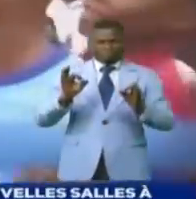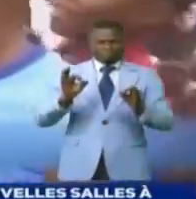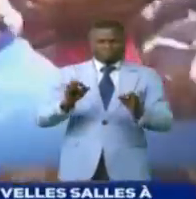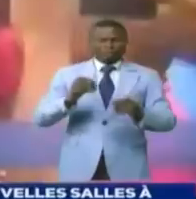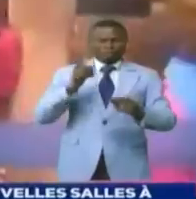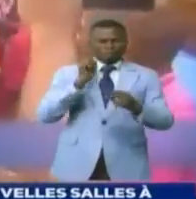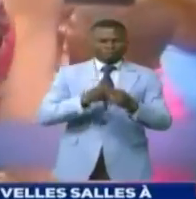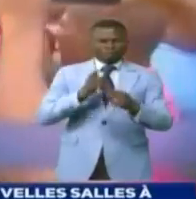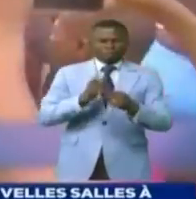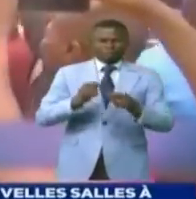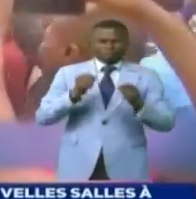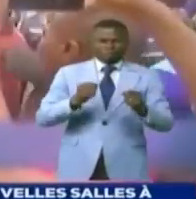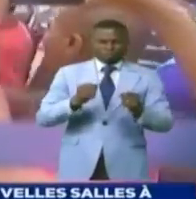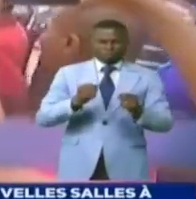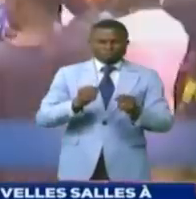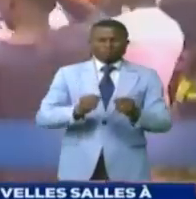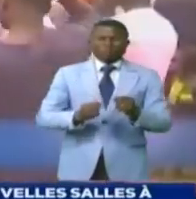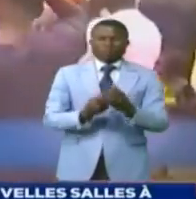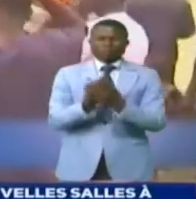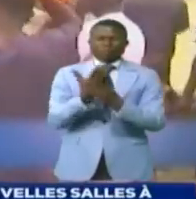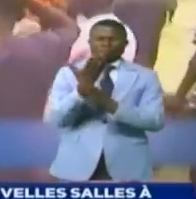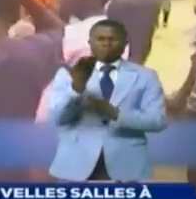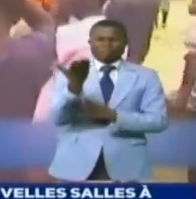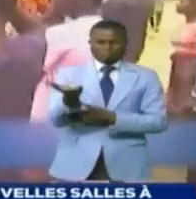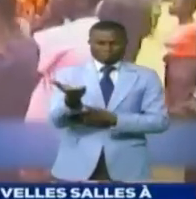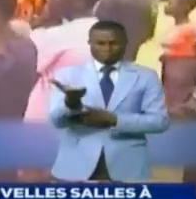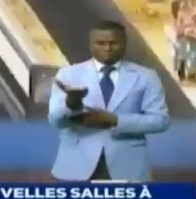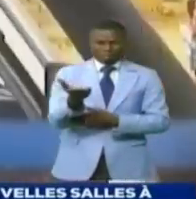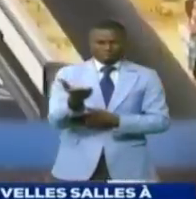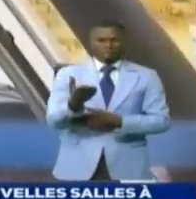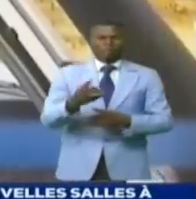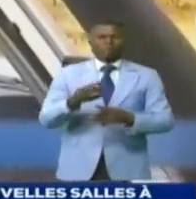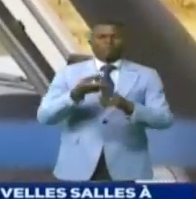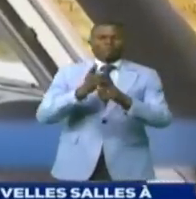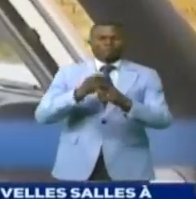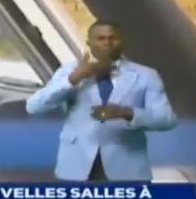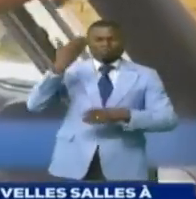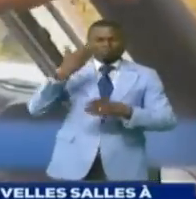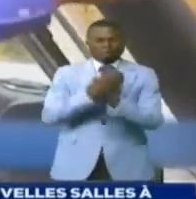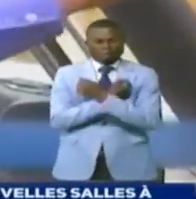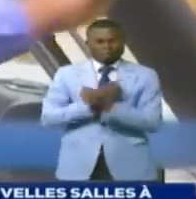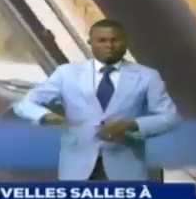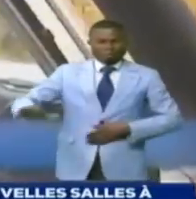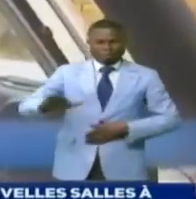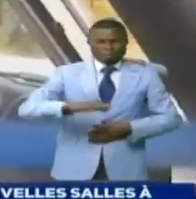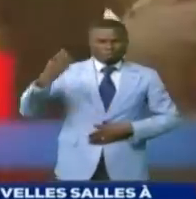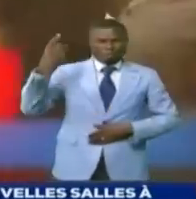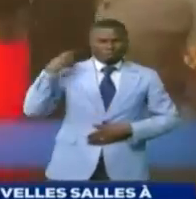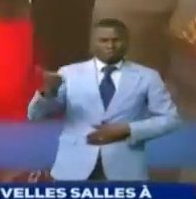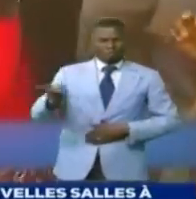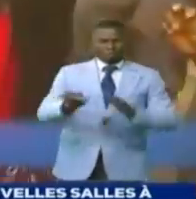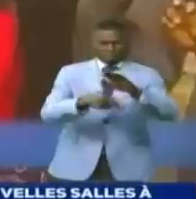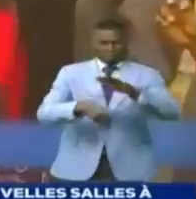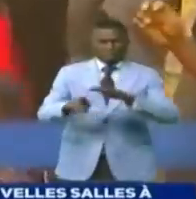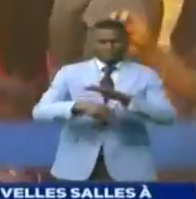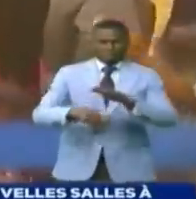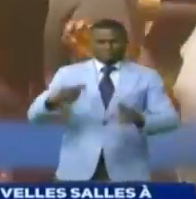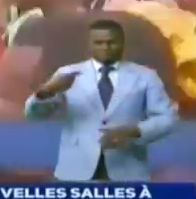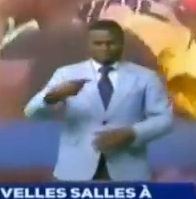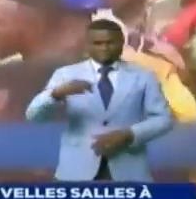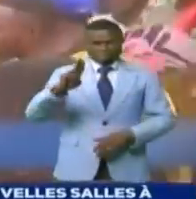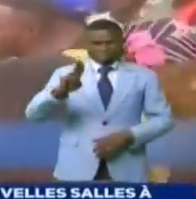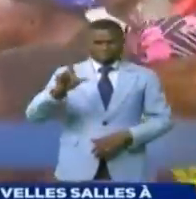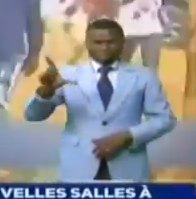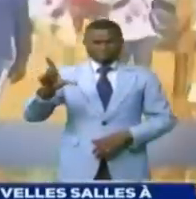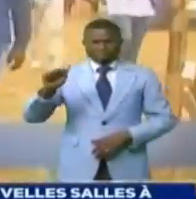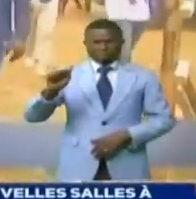matériaux durables surgies des terres. Et cela, grâce à l'esprit patriotique du député provincial Guilhem Panzou,